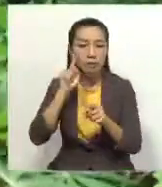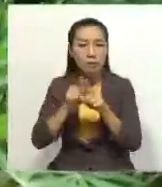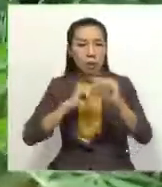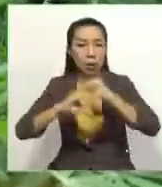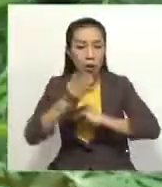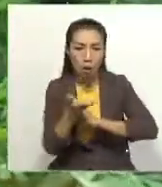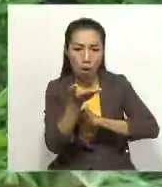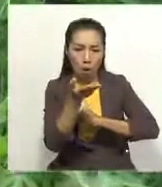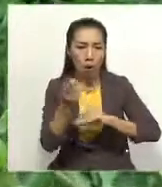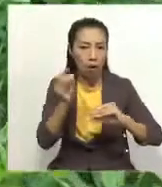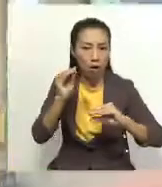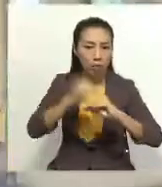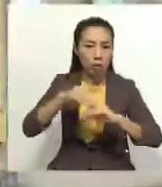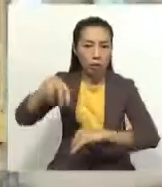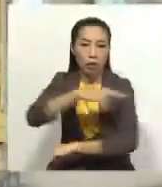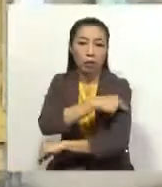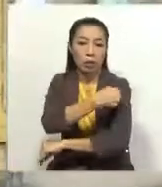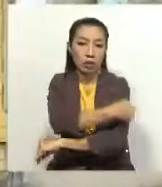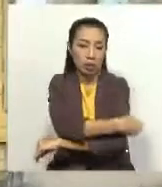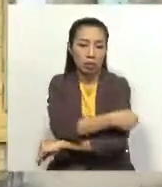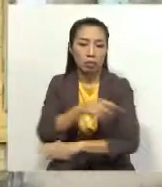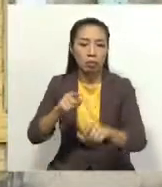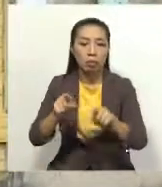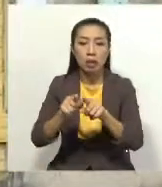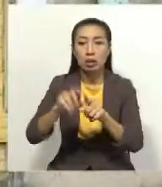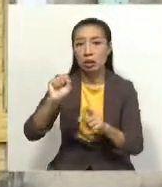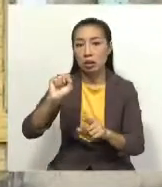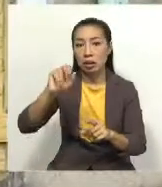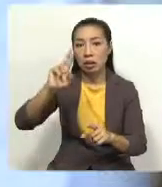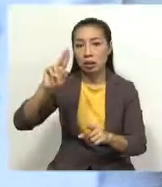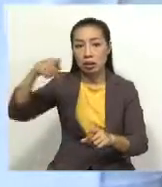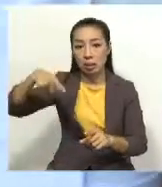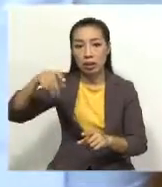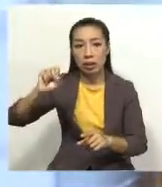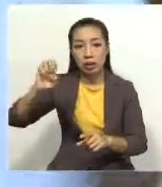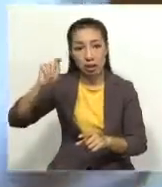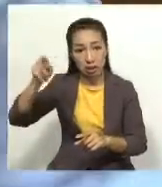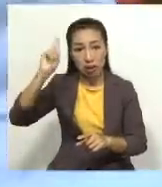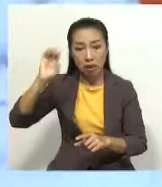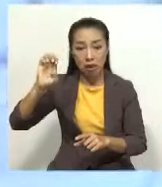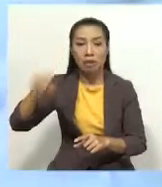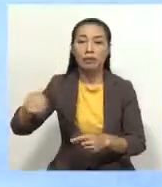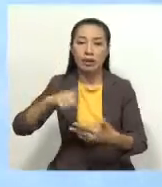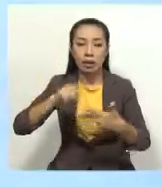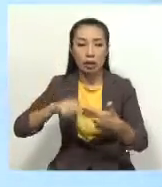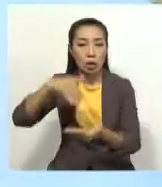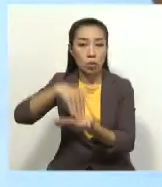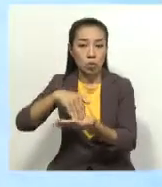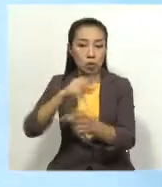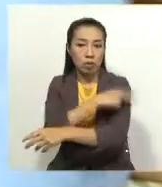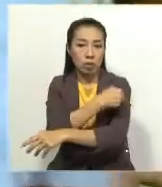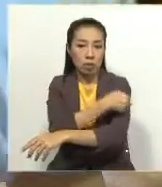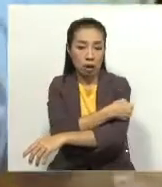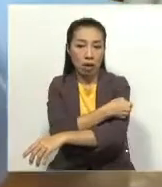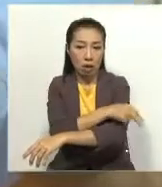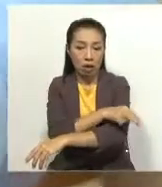ภาพให้บริการของโรงพยาบาลสรรพสิทธิประสงค์การสนับสนุนและยกระดับศูนย์การแพทย์แผนไทยพน